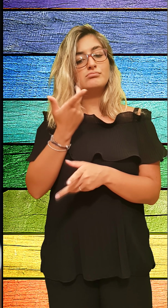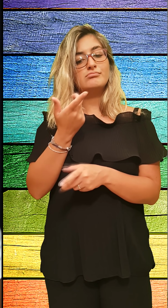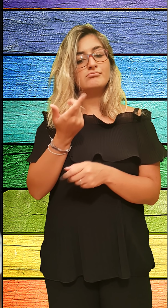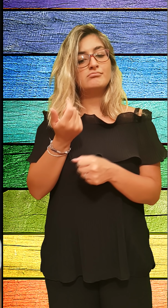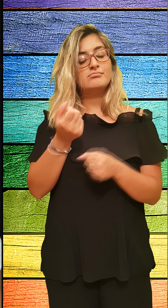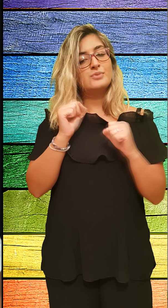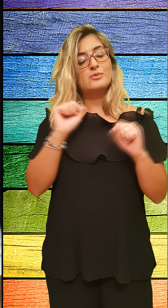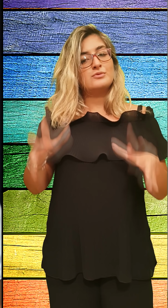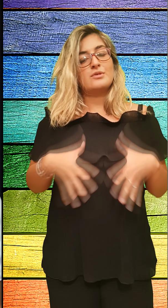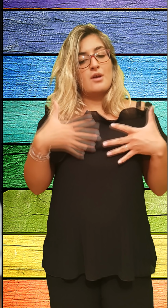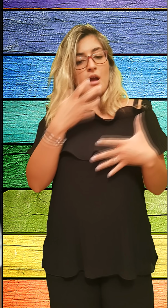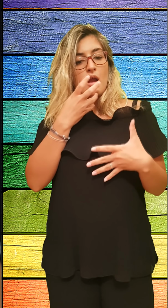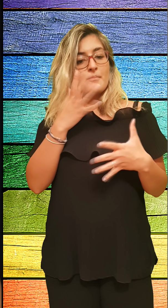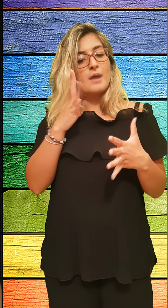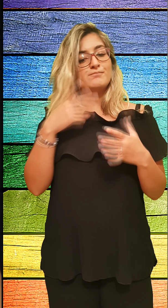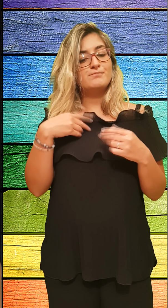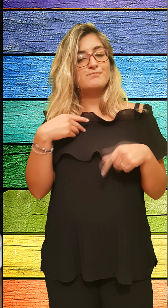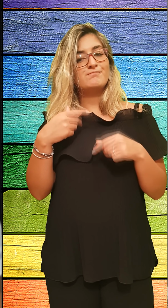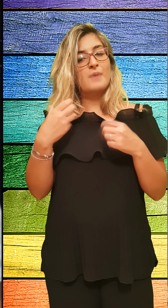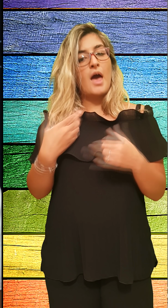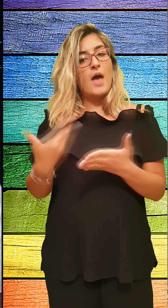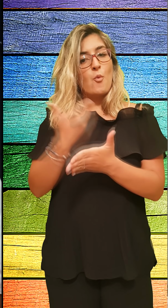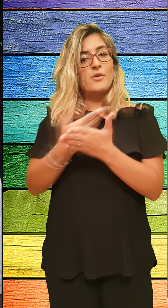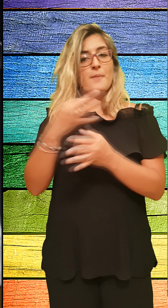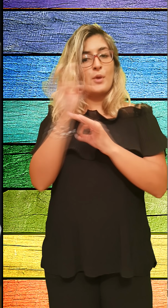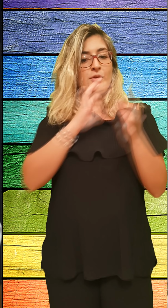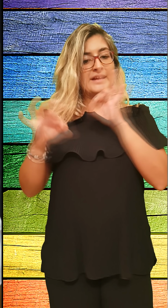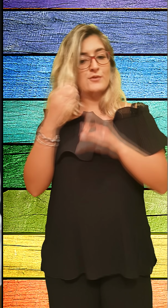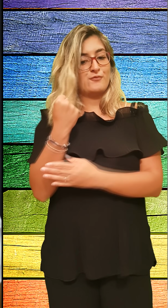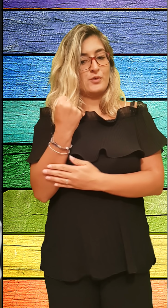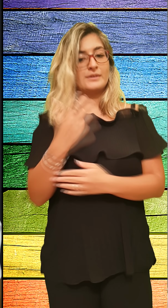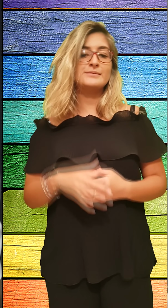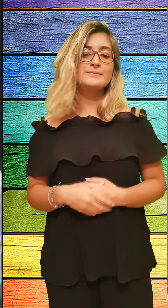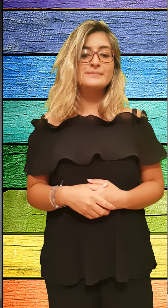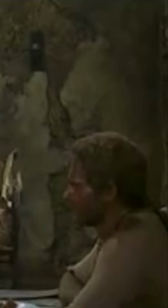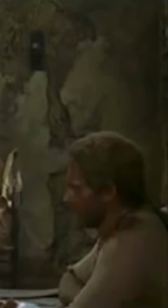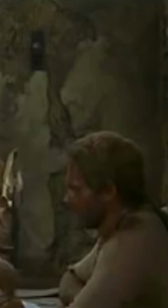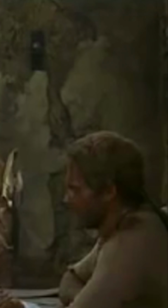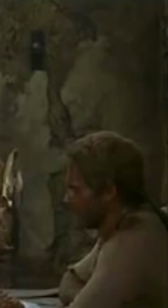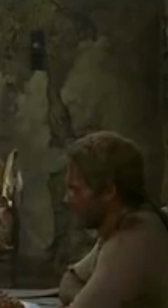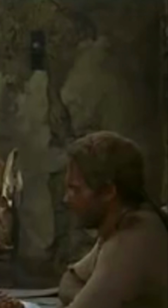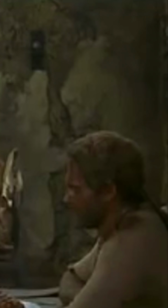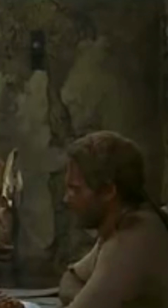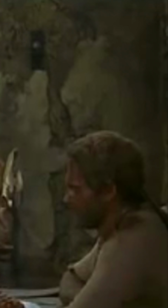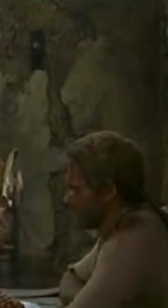popota geggio di roba. Tutte queste proteine vivi, potete andare a fare anche culturismo dopo.